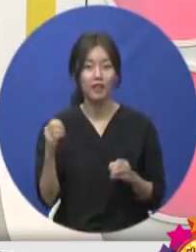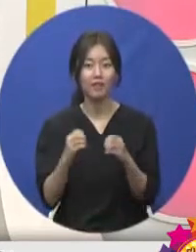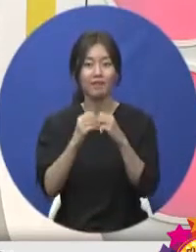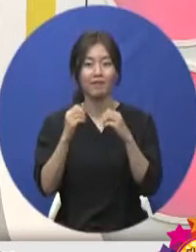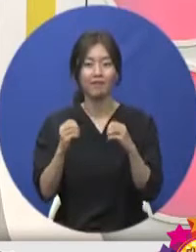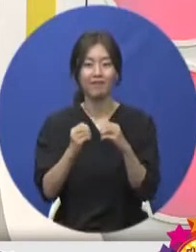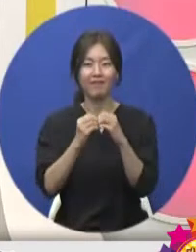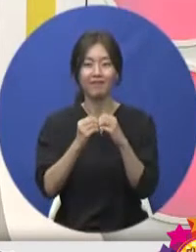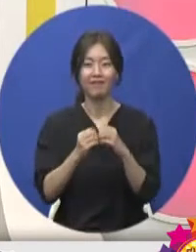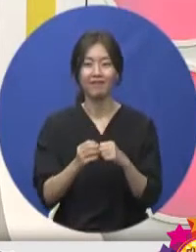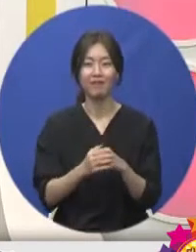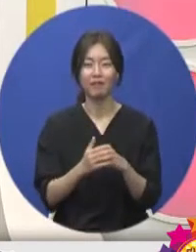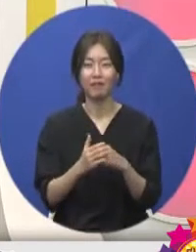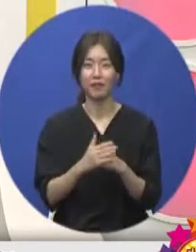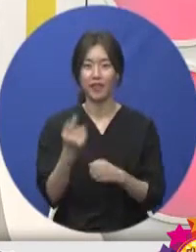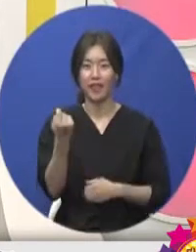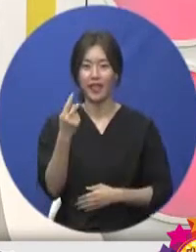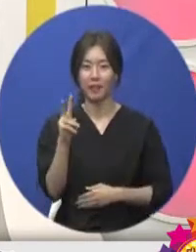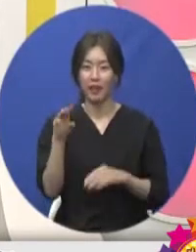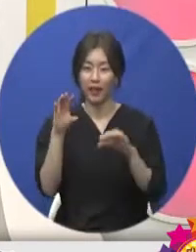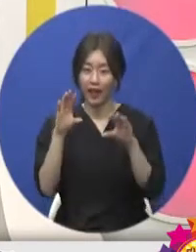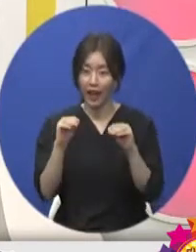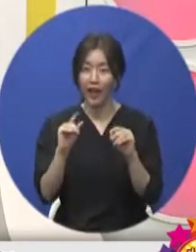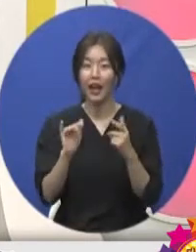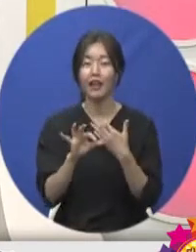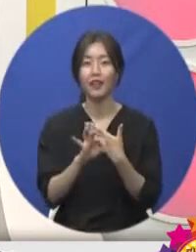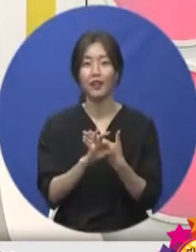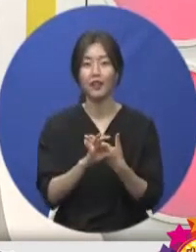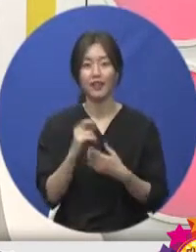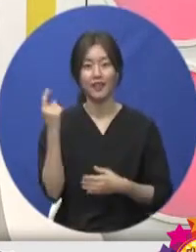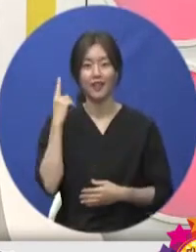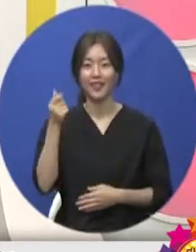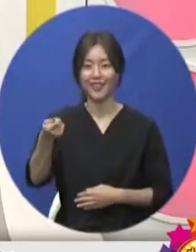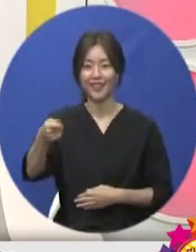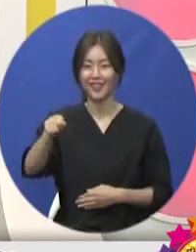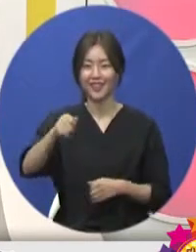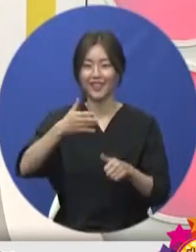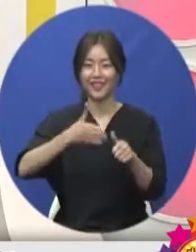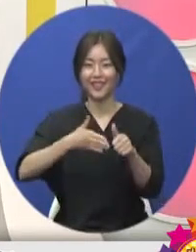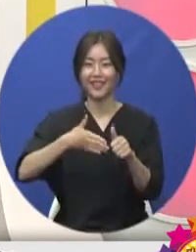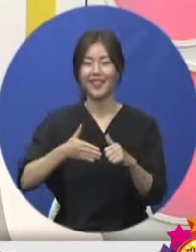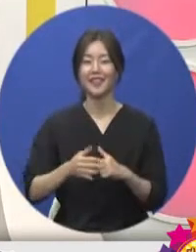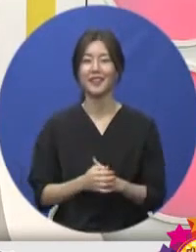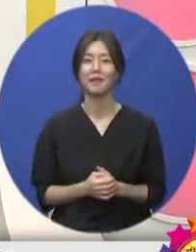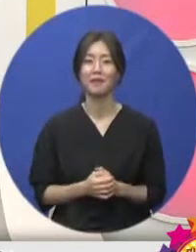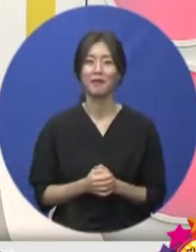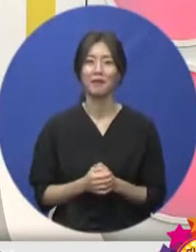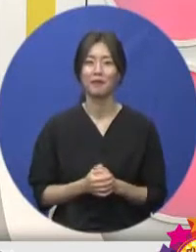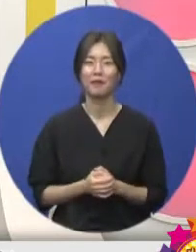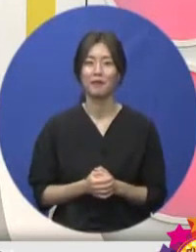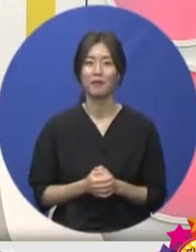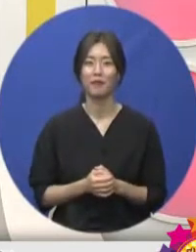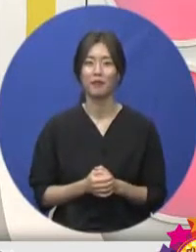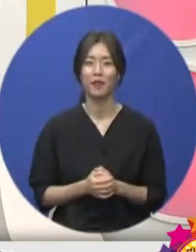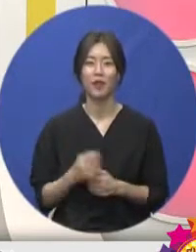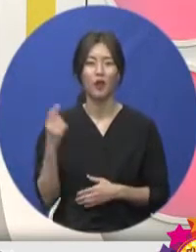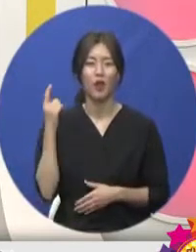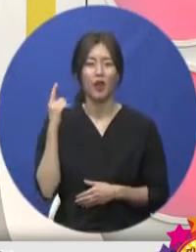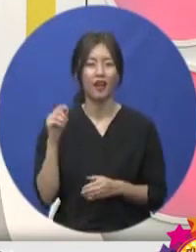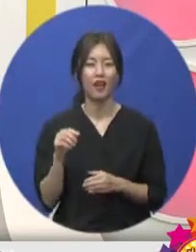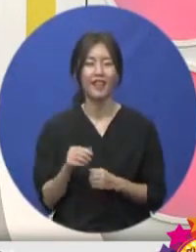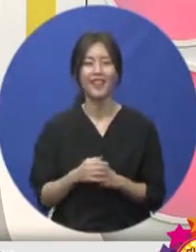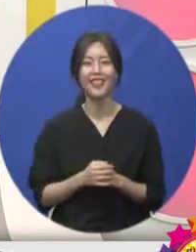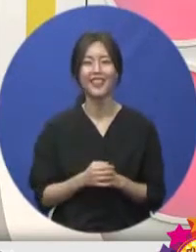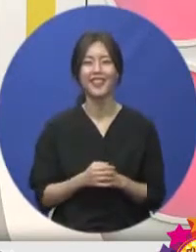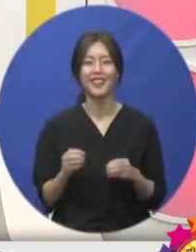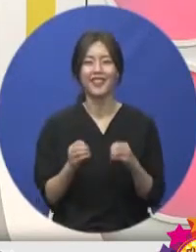들린다고 예. 좀 줄여주시니까 예. 꺼주시면 아, 감사하겠습니다. 예. 아, 예. 예. 예. 저희 목소리가 네. 메아리로 들립니다. 네.